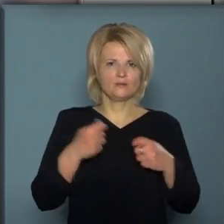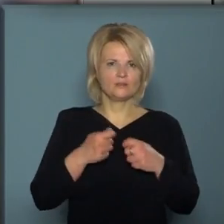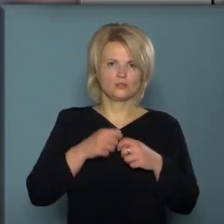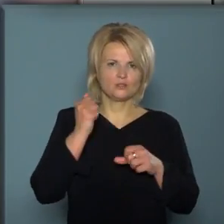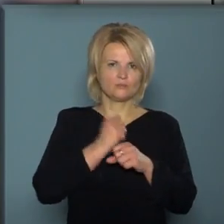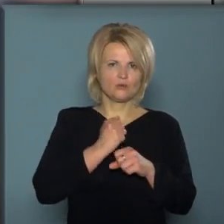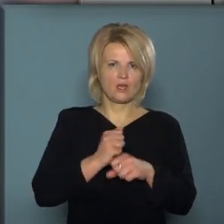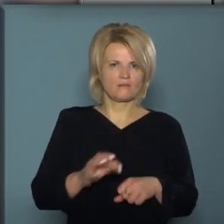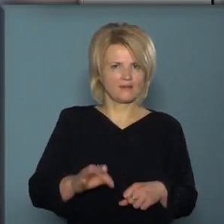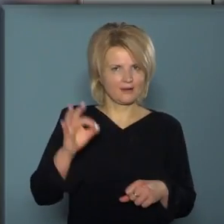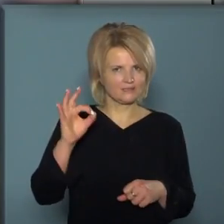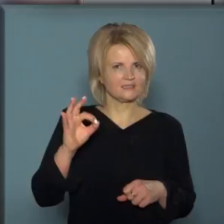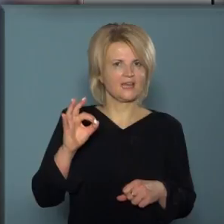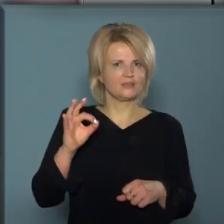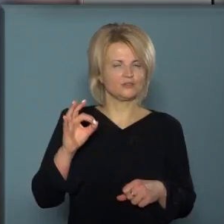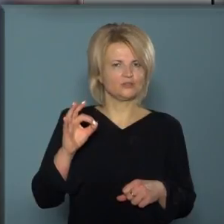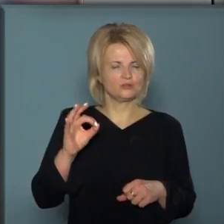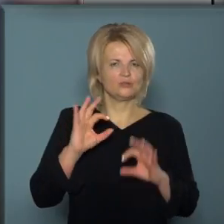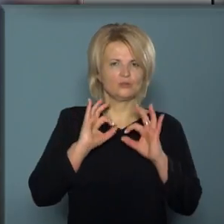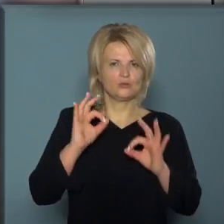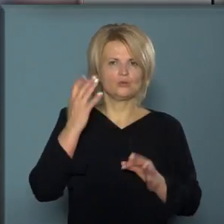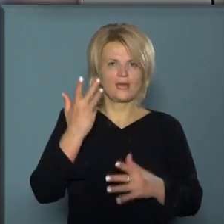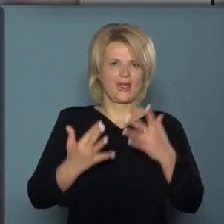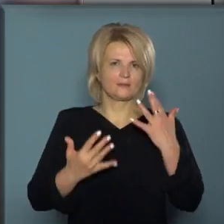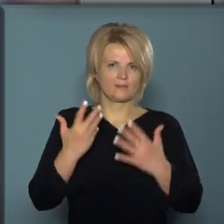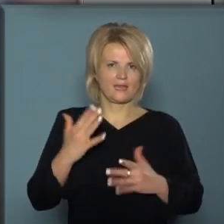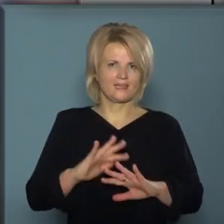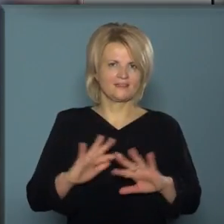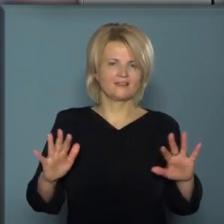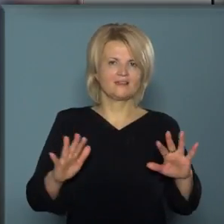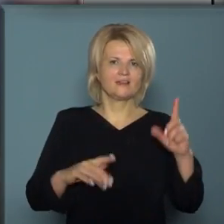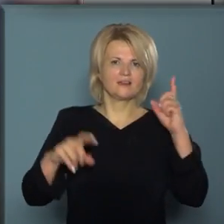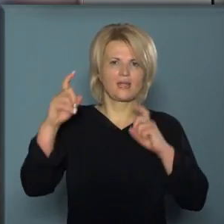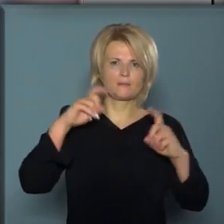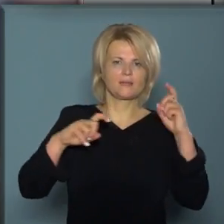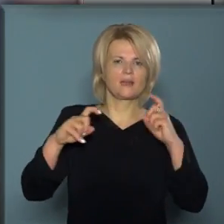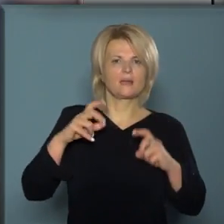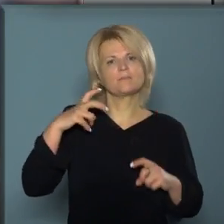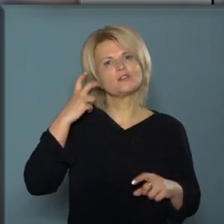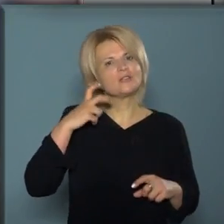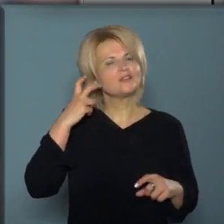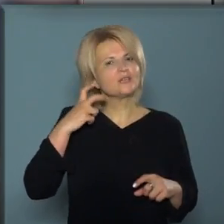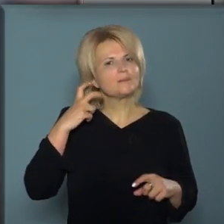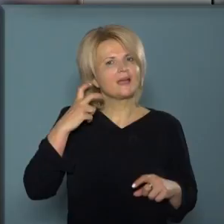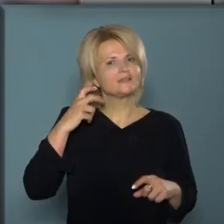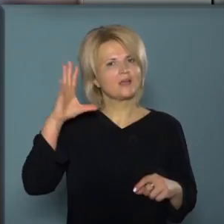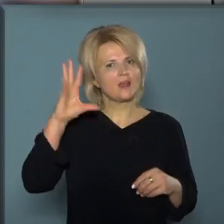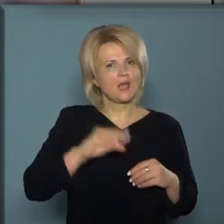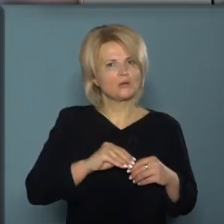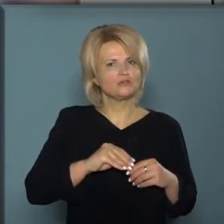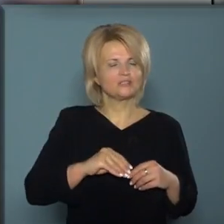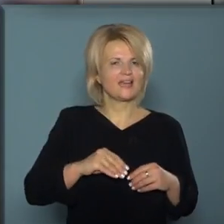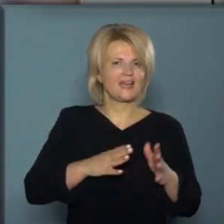itt a választások során eredményt hozott, és én remélem, hogy Pest Erzsébet lakossága majd örömmel